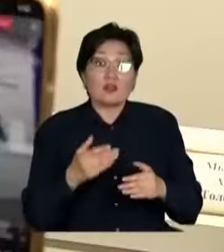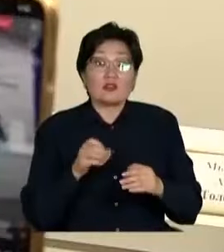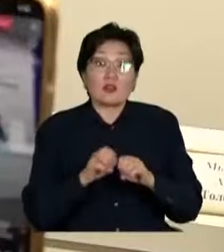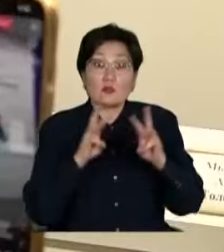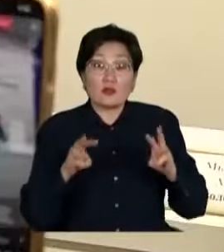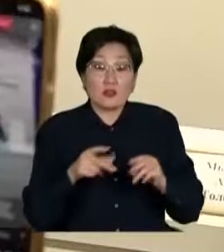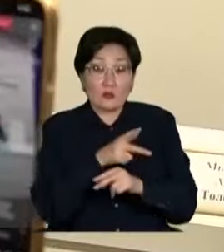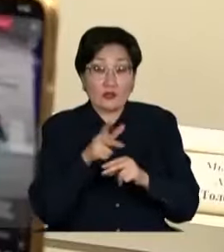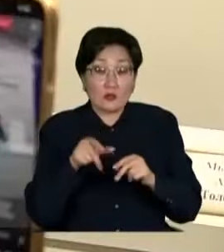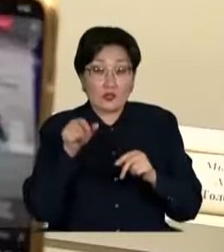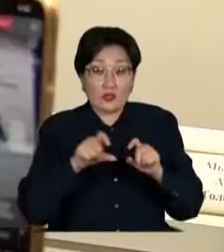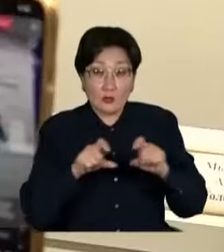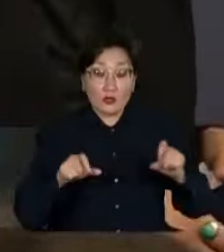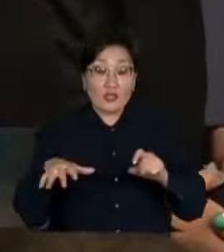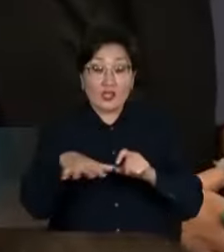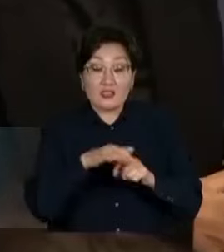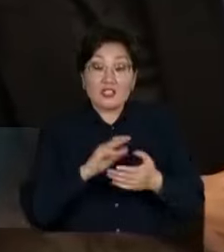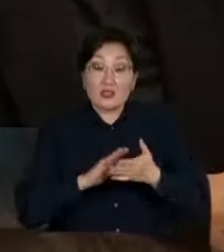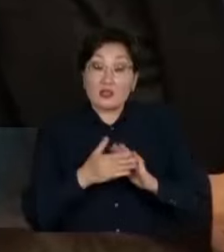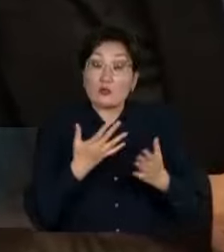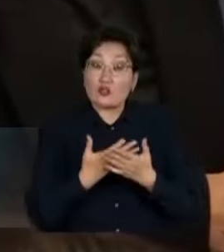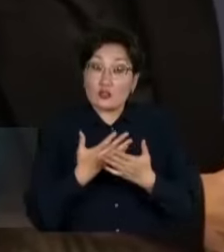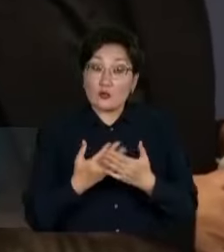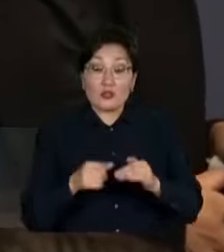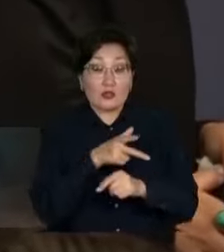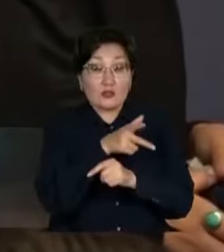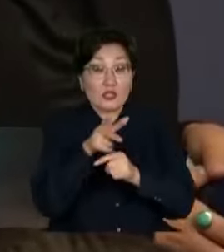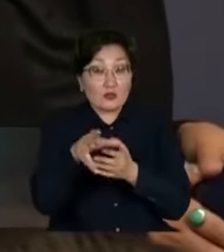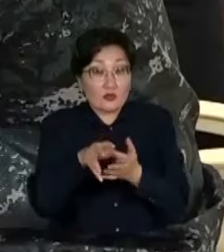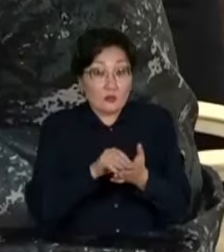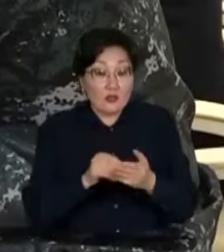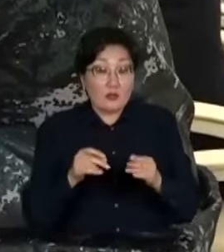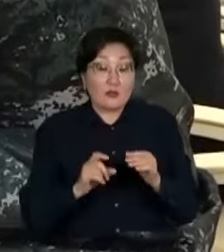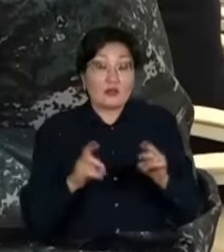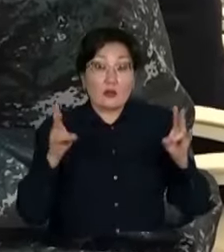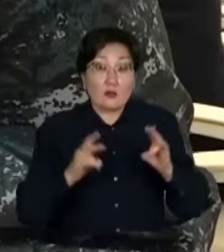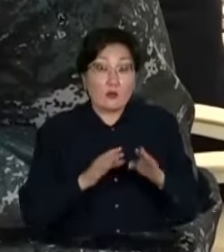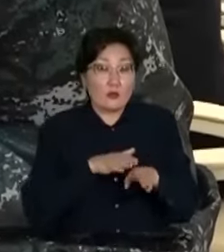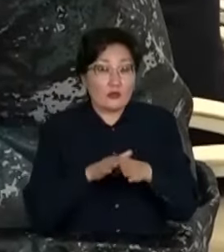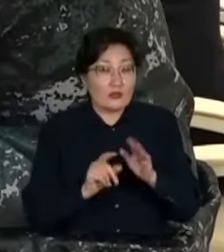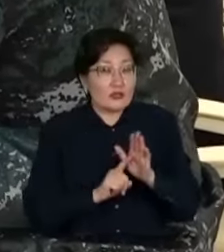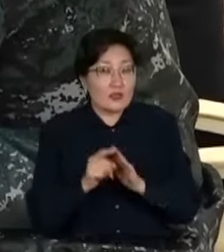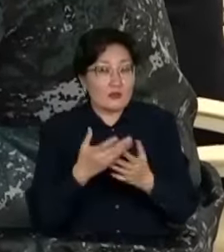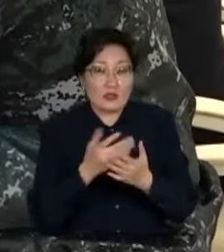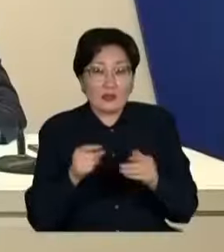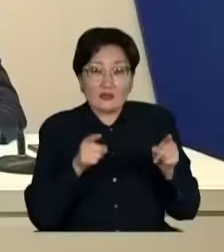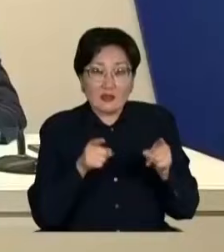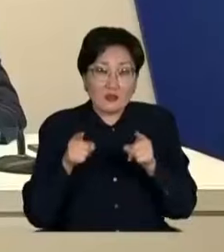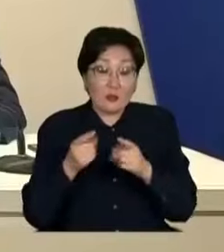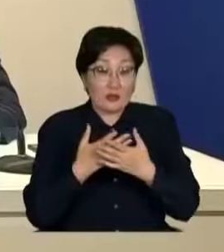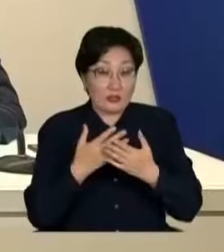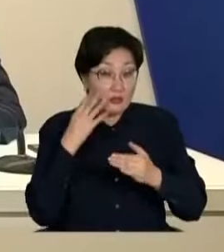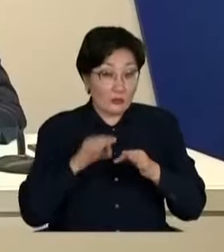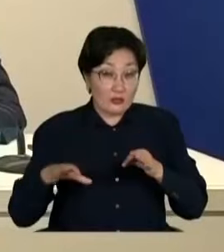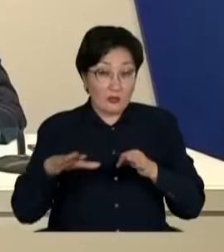сол түні дүкеннің алдында болған жағдай көрсетілген. Айта кетейік, бейнебақылау жазбасында оқиға бастан аяқ таспаланбаған, тек үзінділерден тұрады. Бүгін